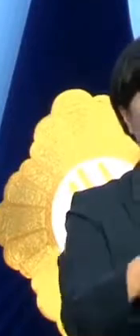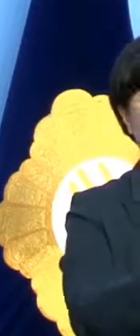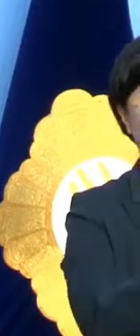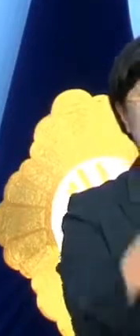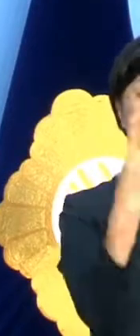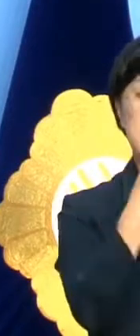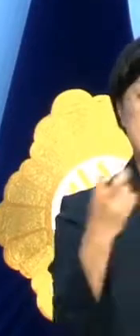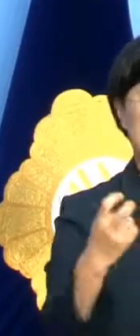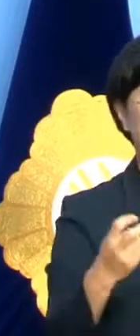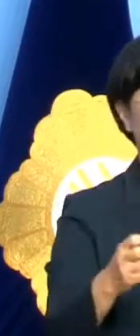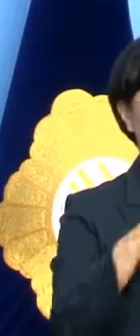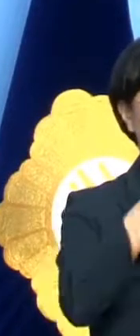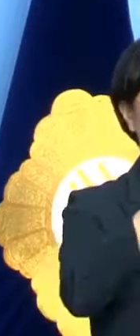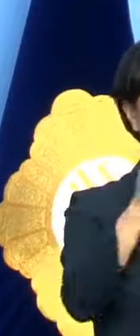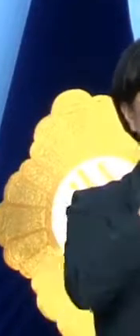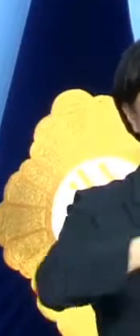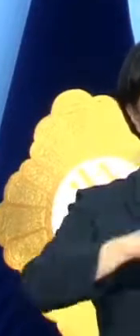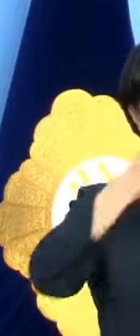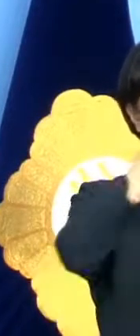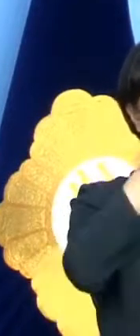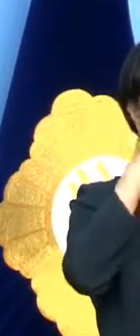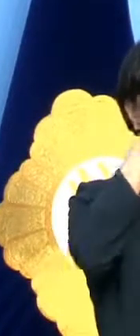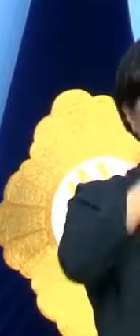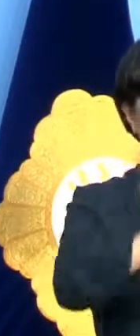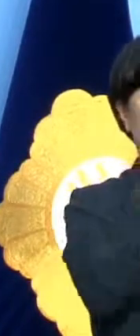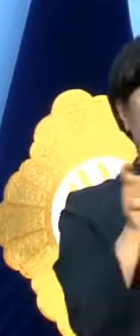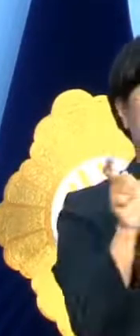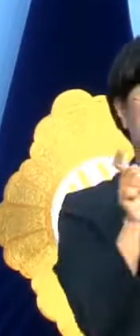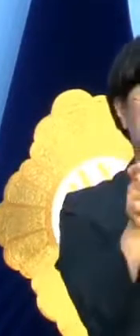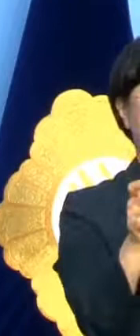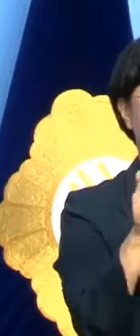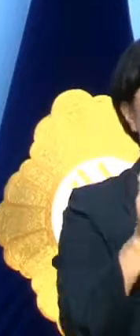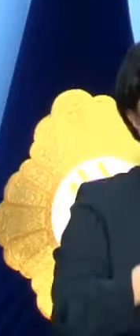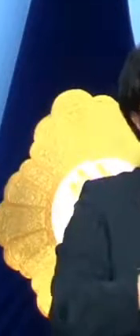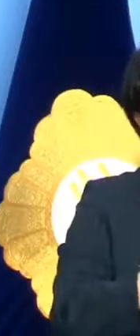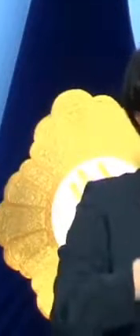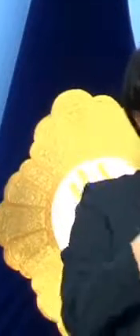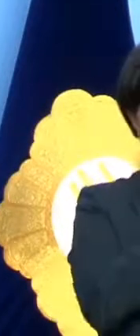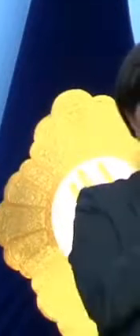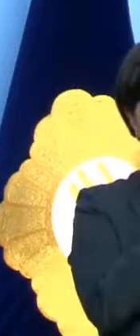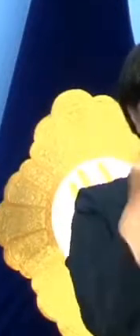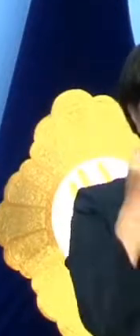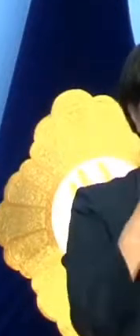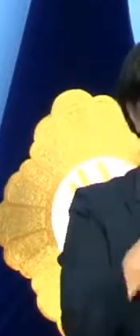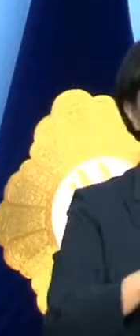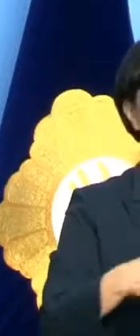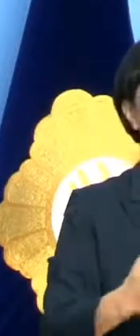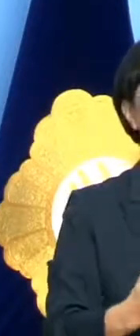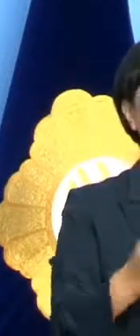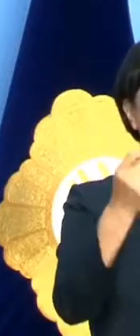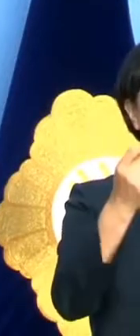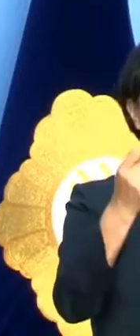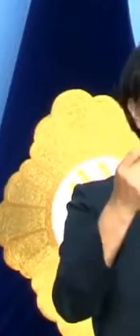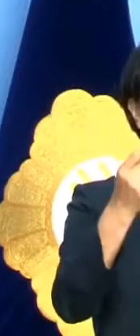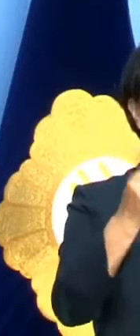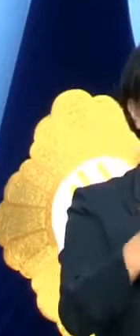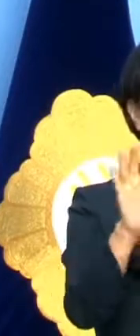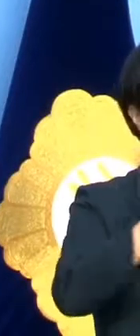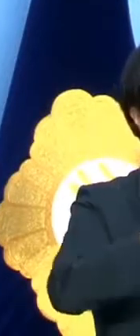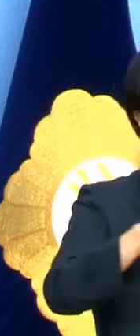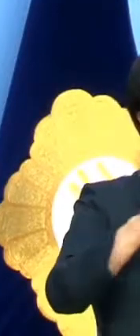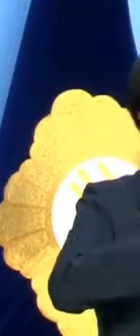4차 추가경정 예산 은 편성을 서둘러 주시고 또 조속히 집행이